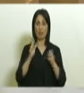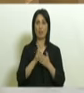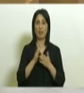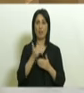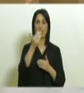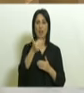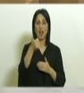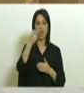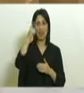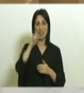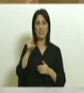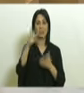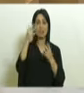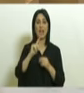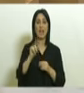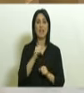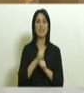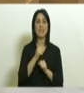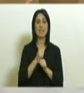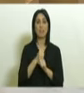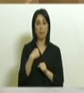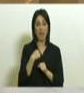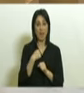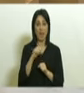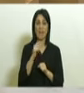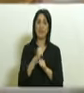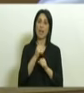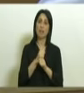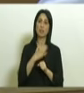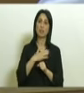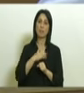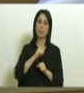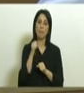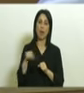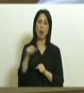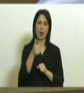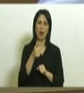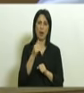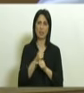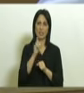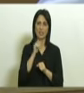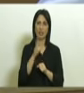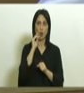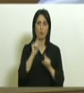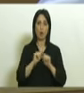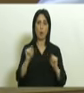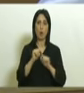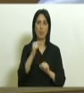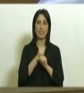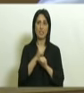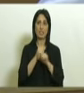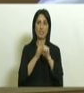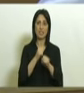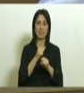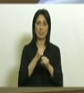თქვენ კარგათით ცით იმ დღეს რას აკეთებდი მე და რას აკეთებდნენ ჩემი მეგობრები. როდესაც პროვოკაცია მოაწყეთ იქ